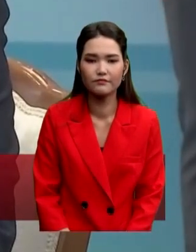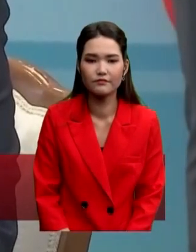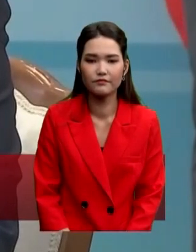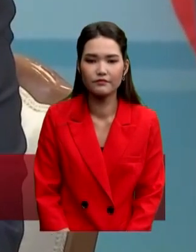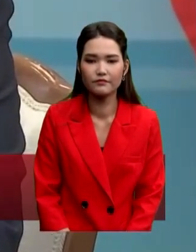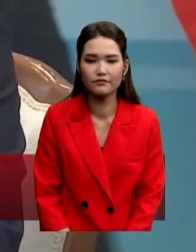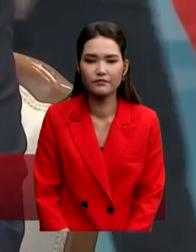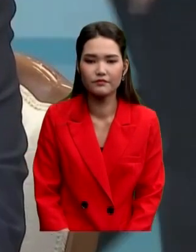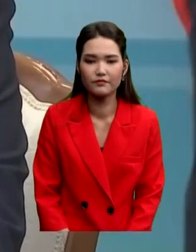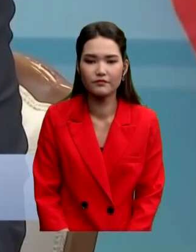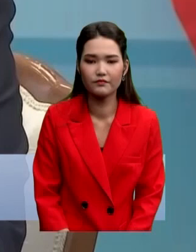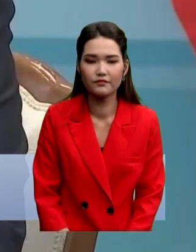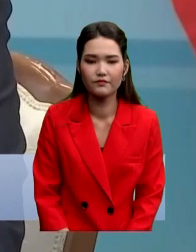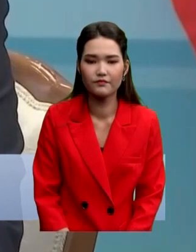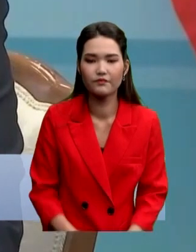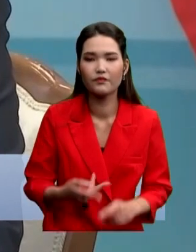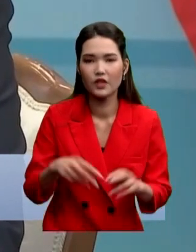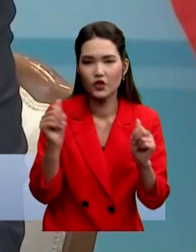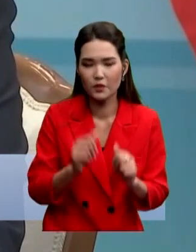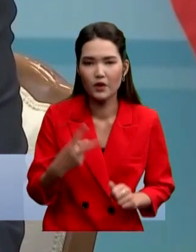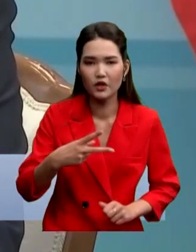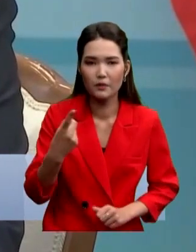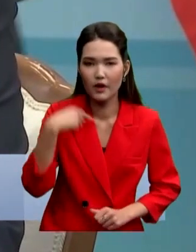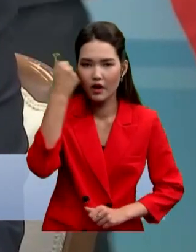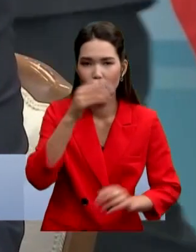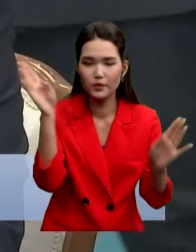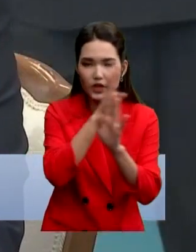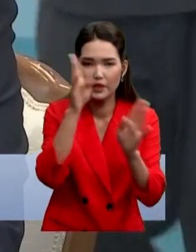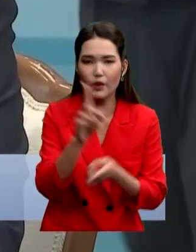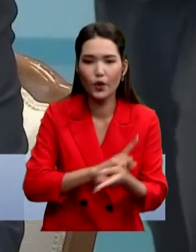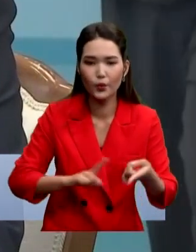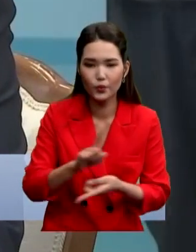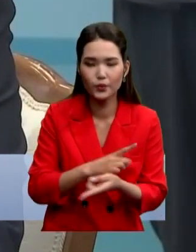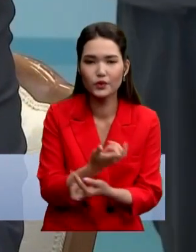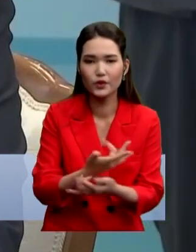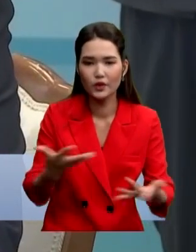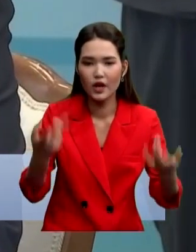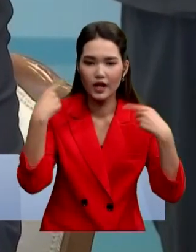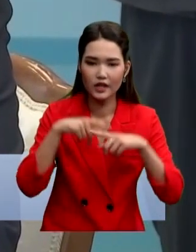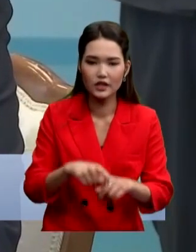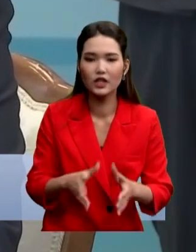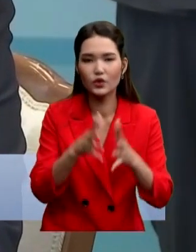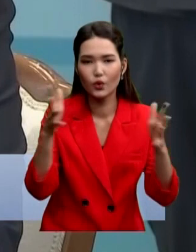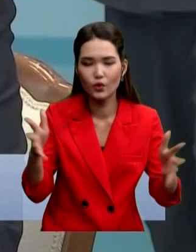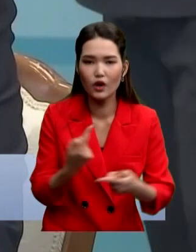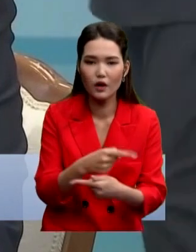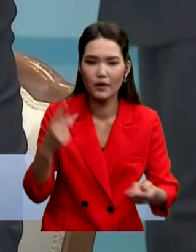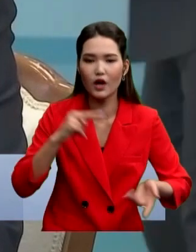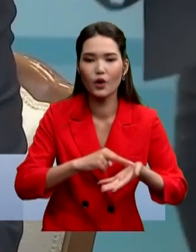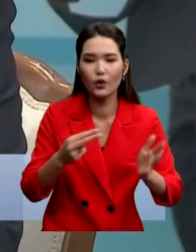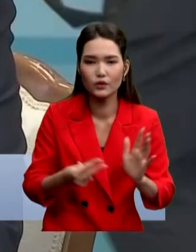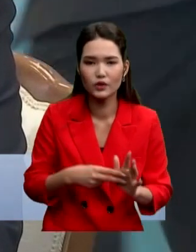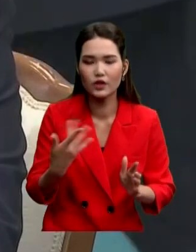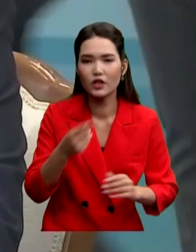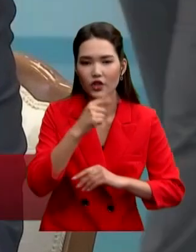тыңдайық. S5+1 форматы 21-ші ғасырда климаттың өзгеруі, суды ұтымды басқару, техника дағдыларын үйрету және жастарымызға ағылшын